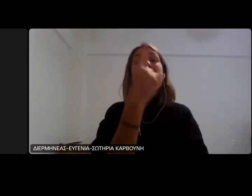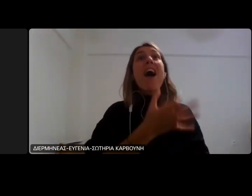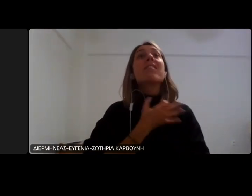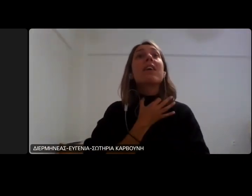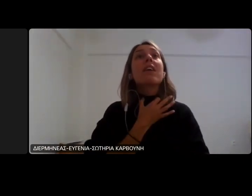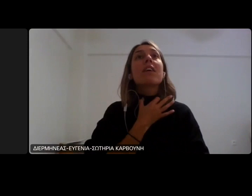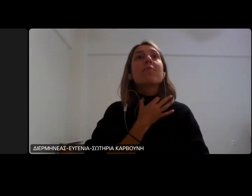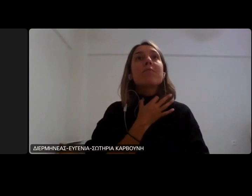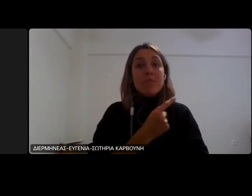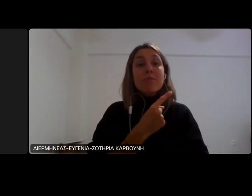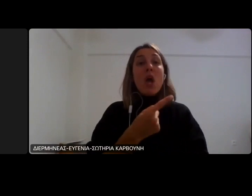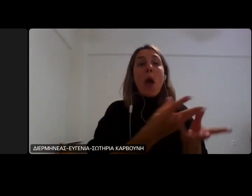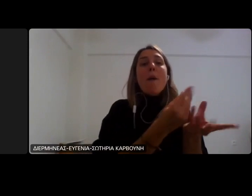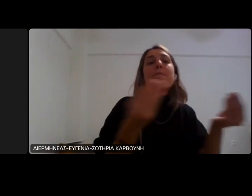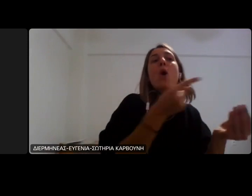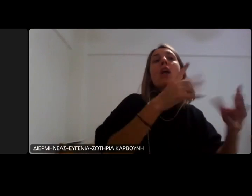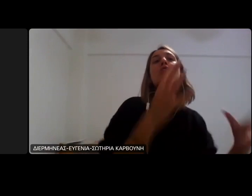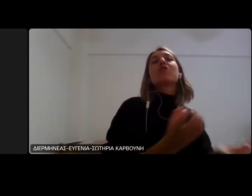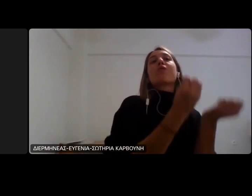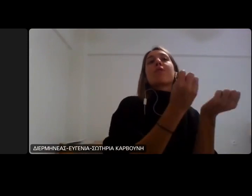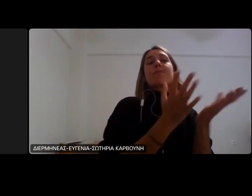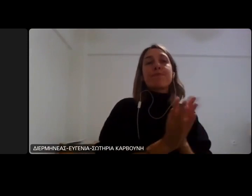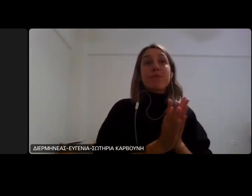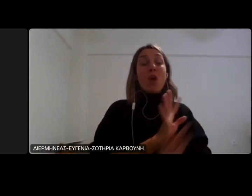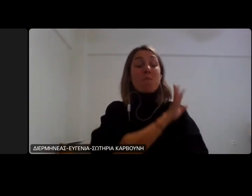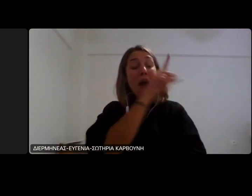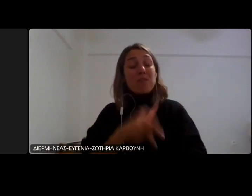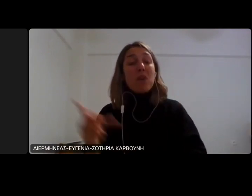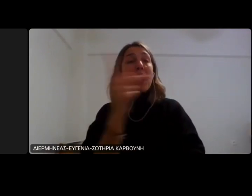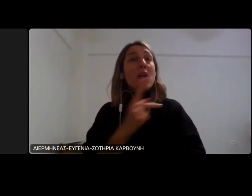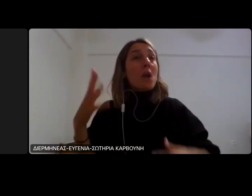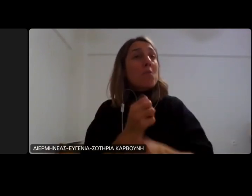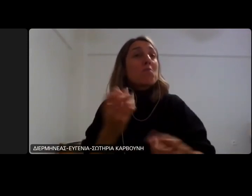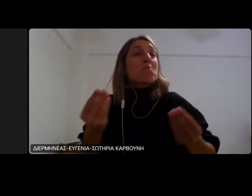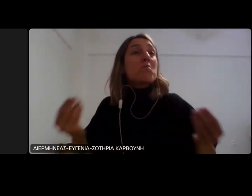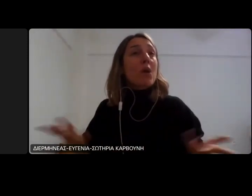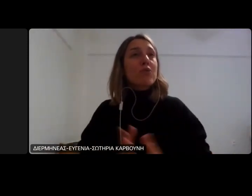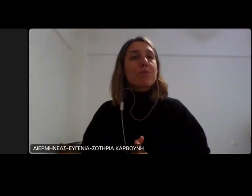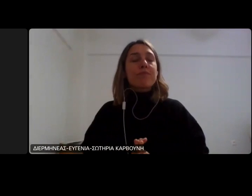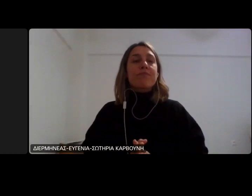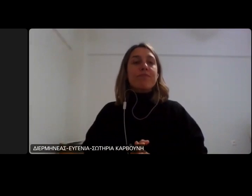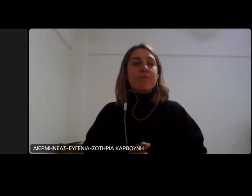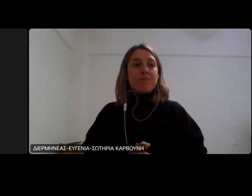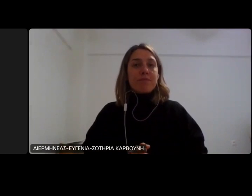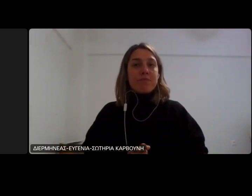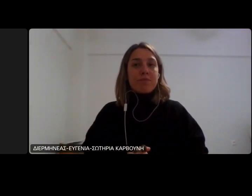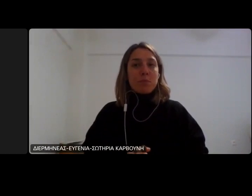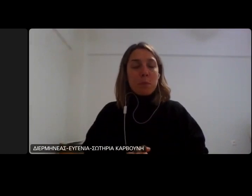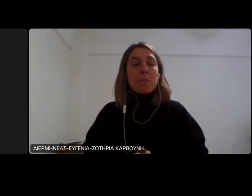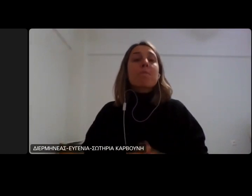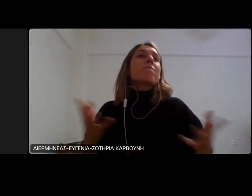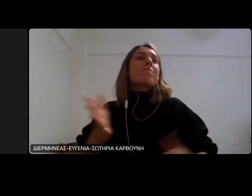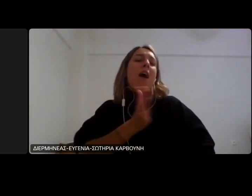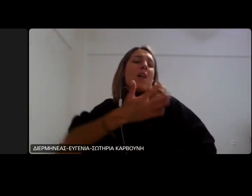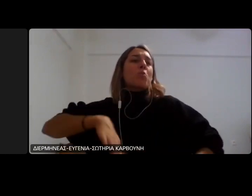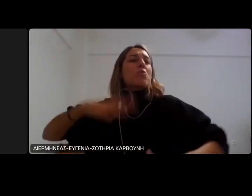τον πολλών. Φτάσαμε σήμερα εδώ που φτάσαμε στην κοινωνία μας και τι λέμε, έχουμε πάρει πρόνοια για ανθρώπους με